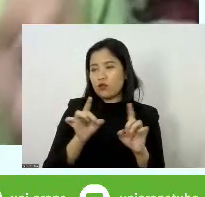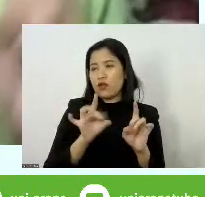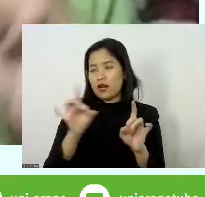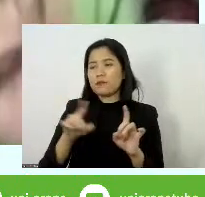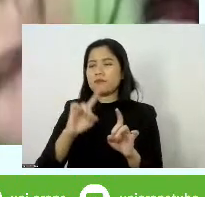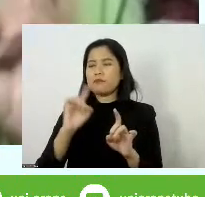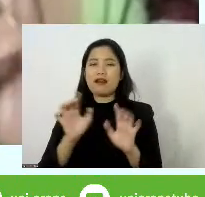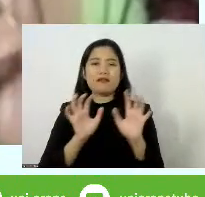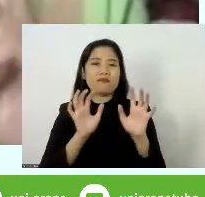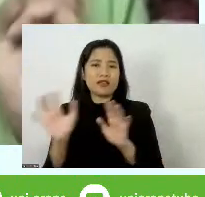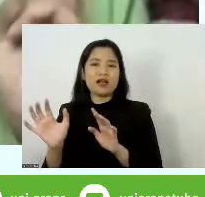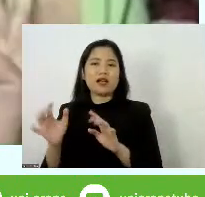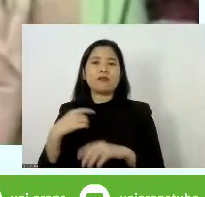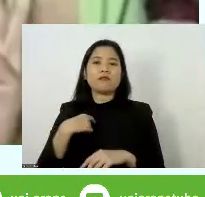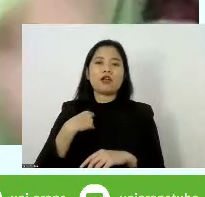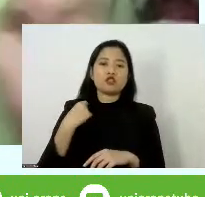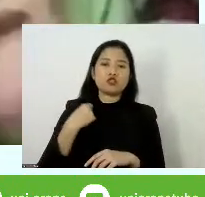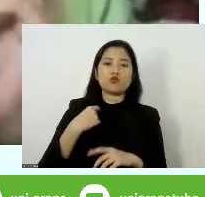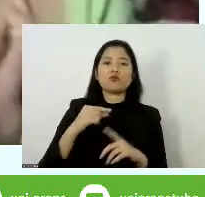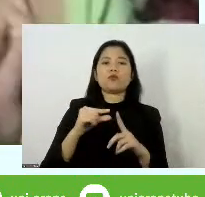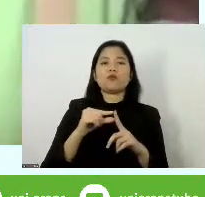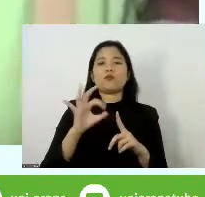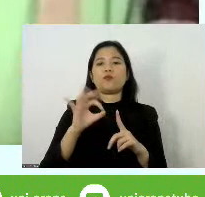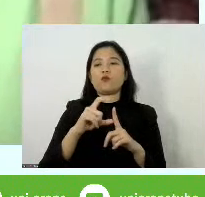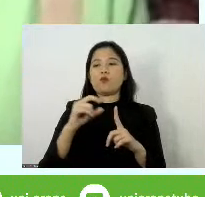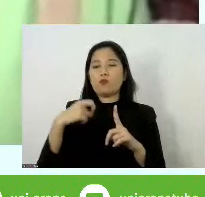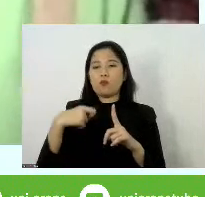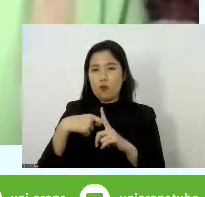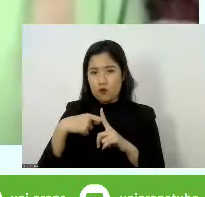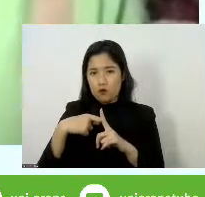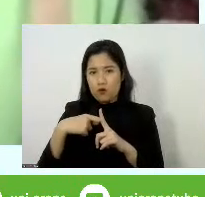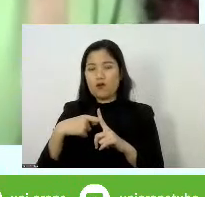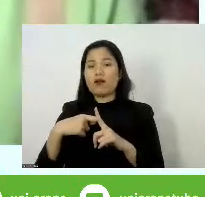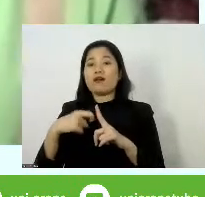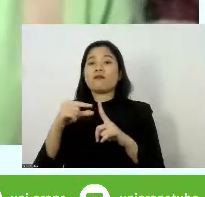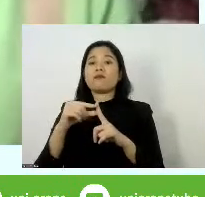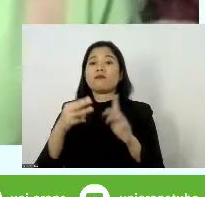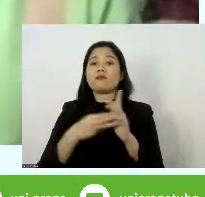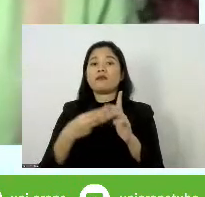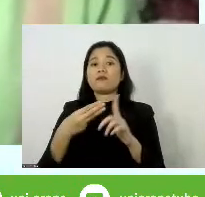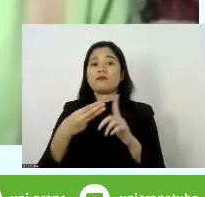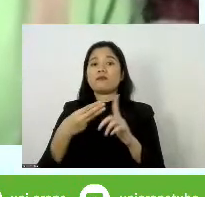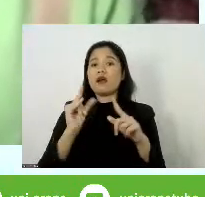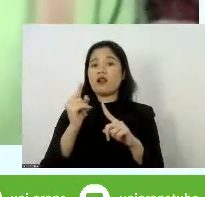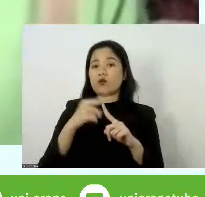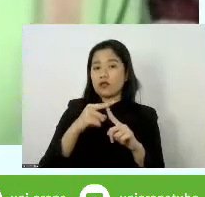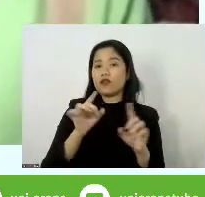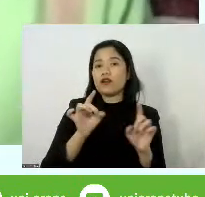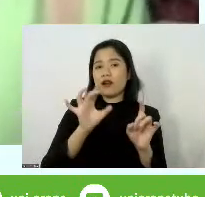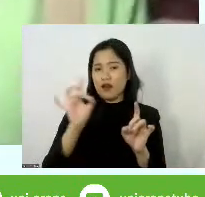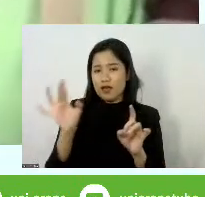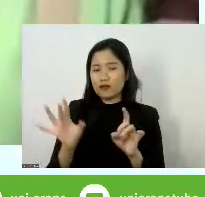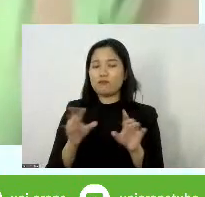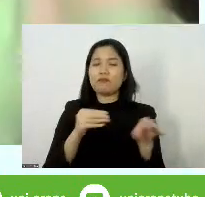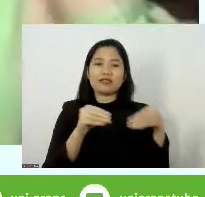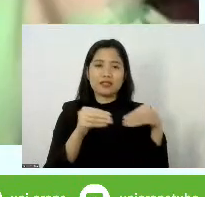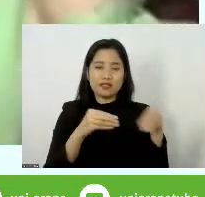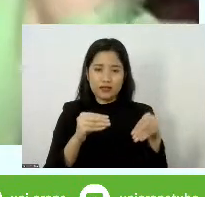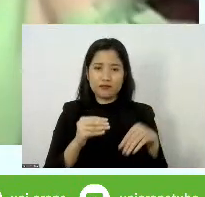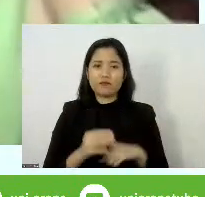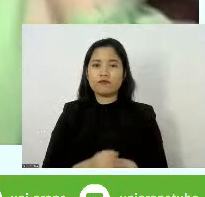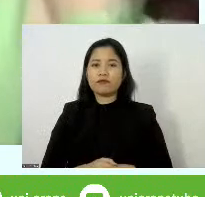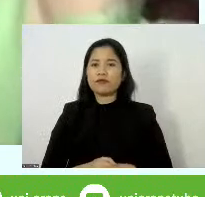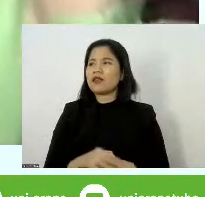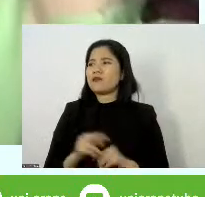yang terbesar tiga itu tekstil pembalut Oh satu lagi plastik besar preto 7 banget aku Jadi pas